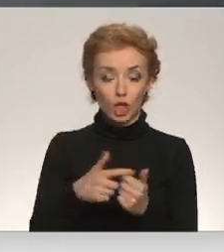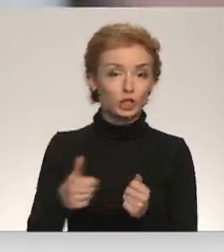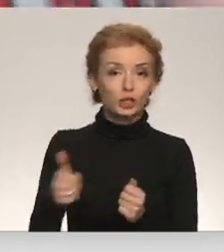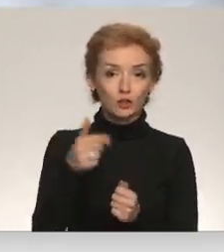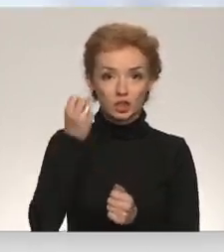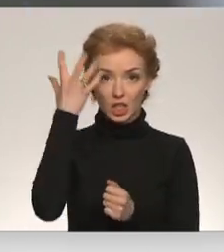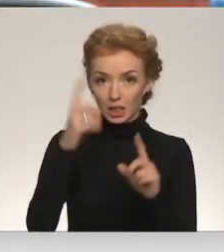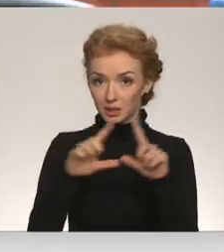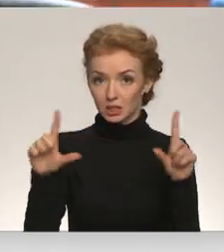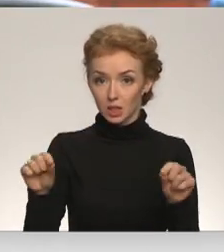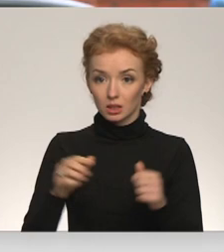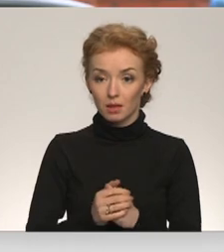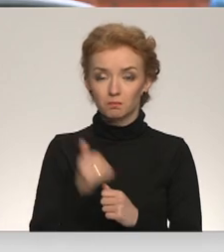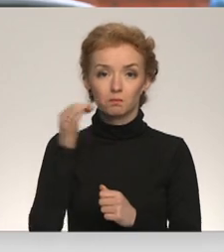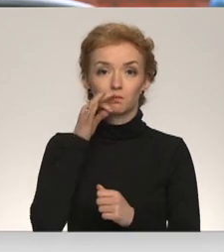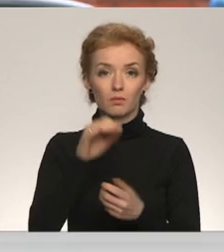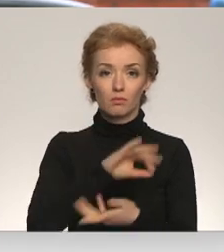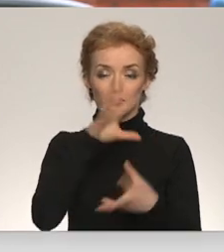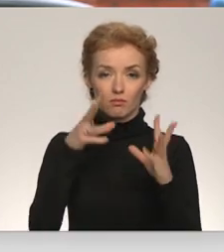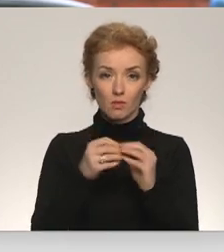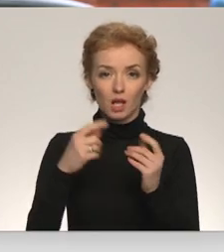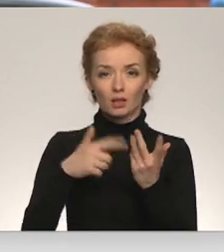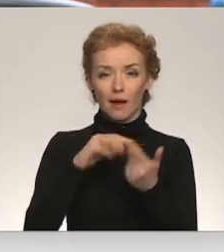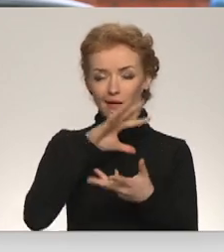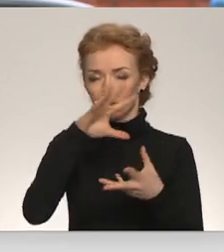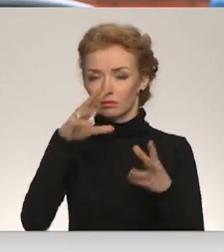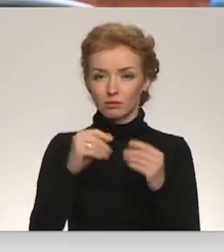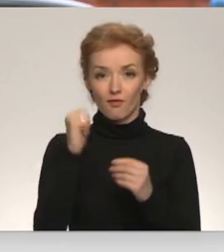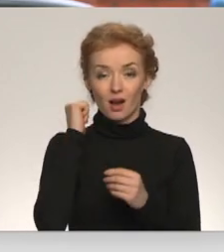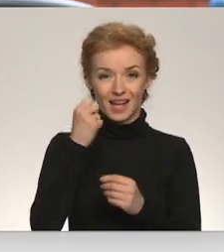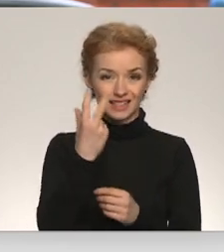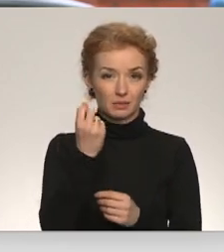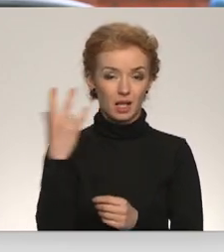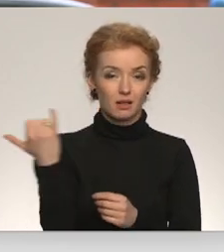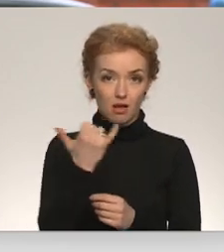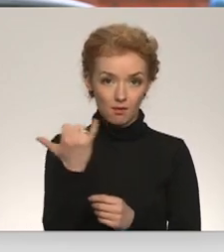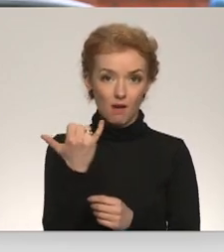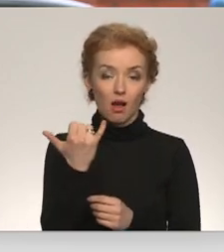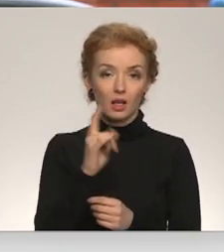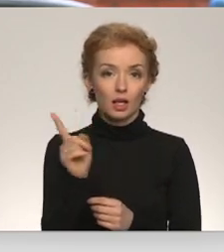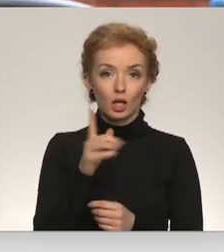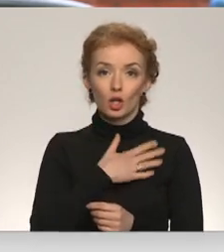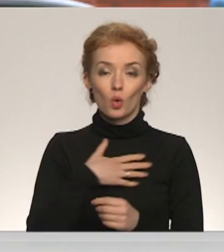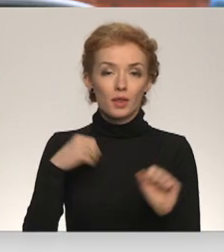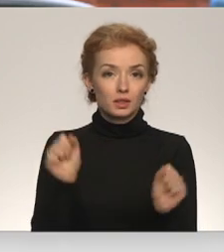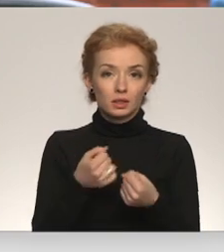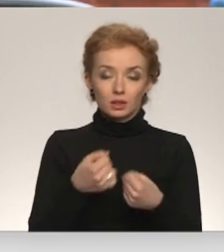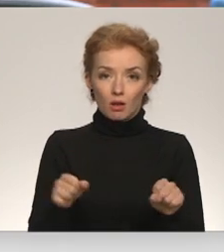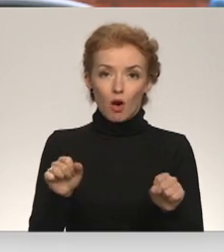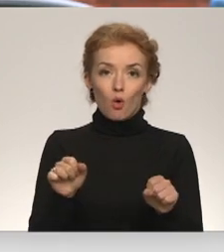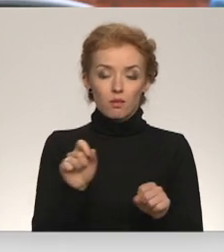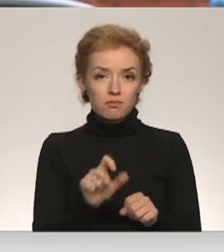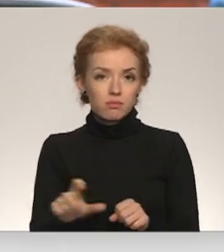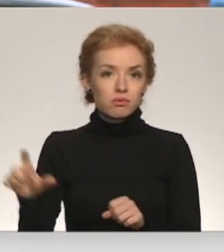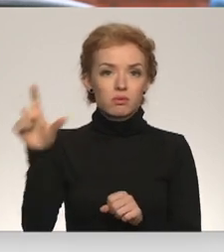izglītības iestādēs. Apkopojot datus uz vakardienu, tas ir 13. janvāri, ir ļoti strauji gājis